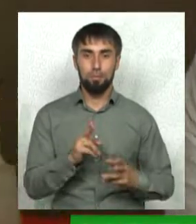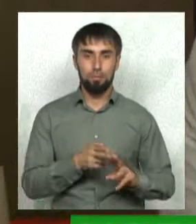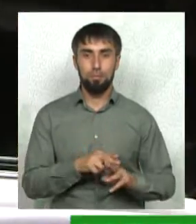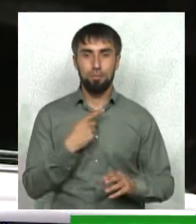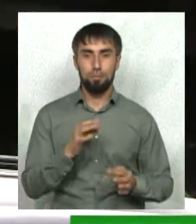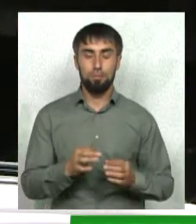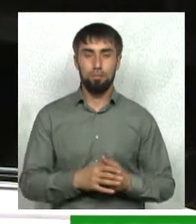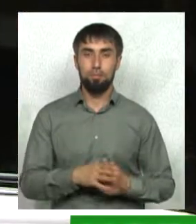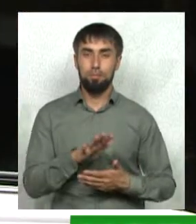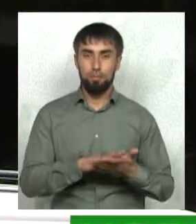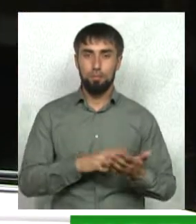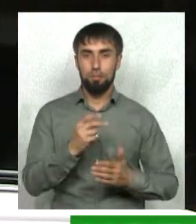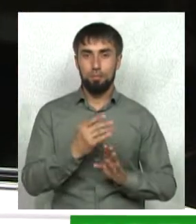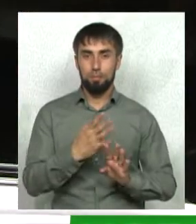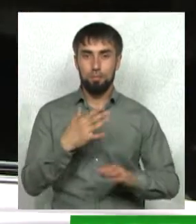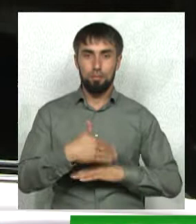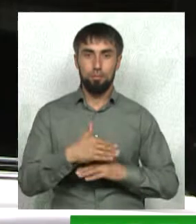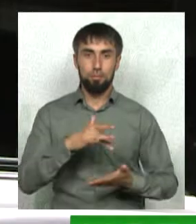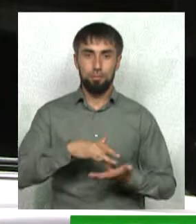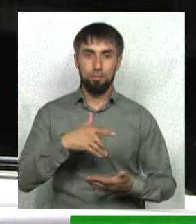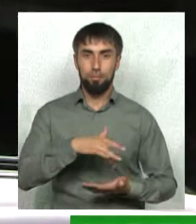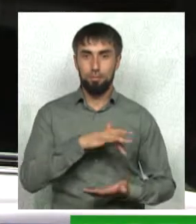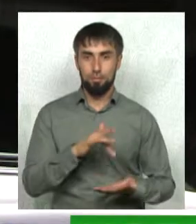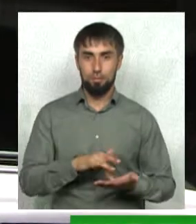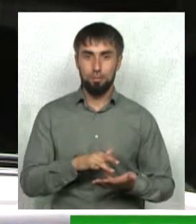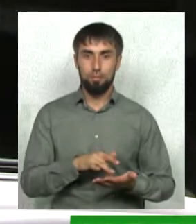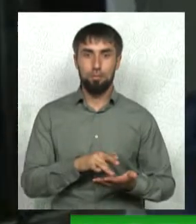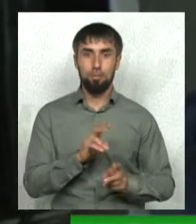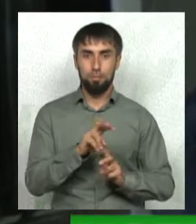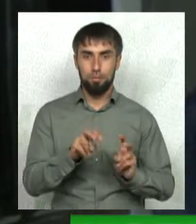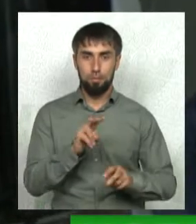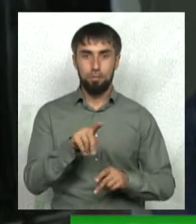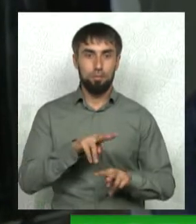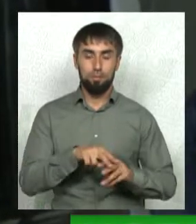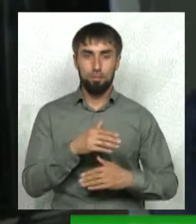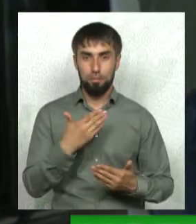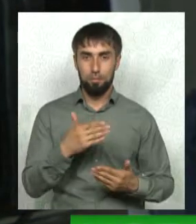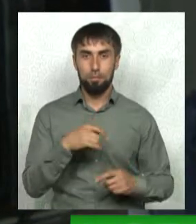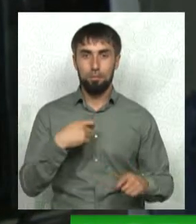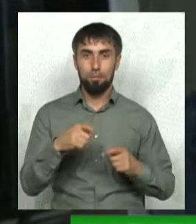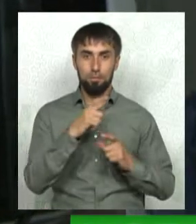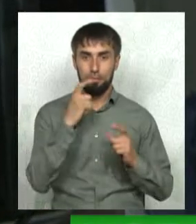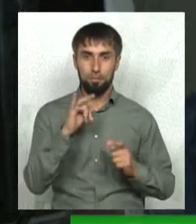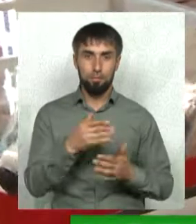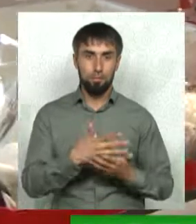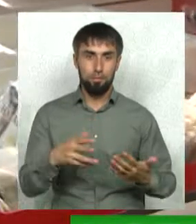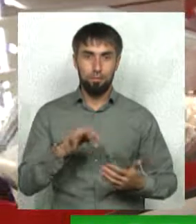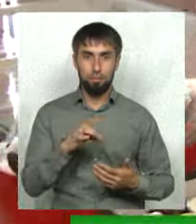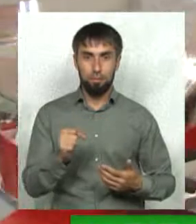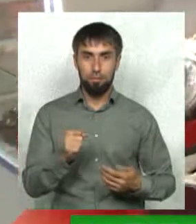Нормально. Далее на очереди магазин в центре города. Посетителей и тут нет. Продавец в маске, да и другие